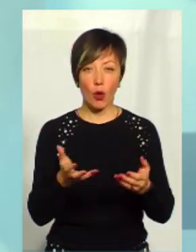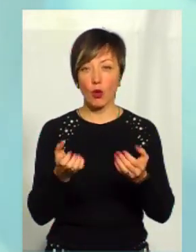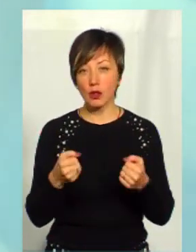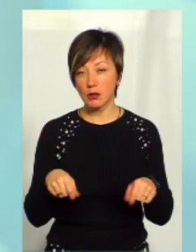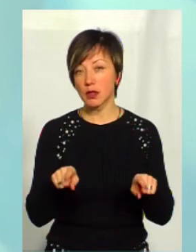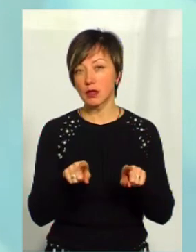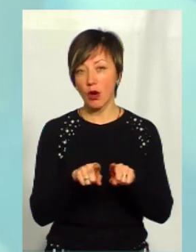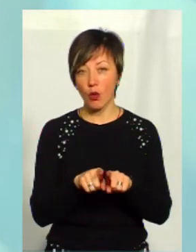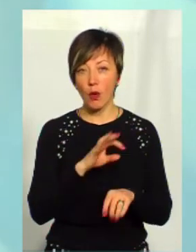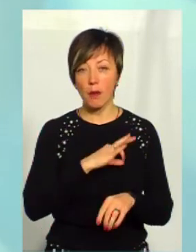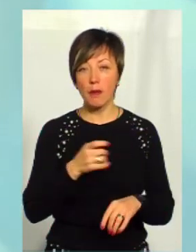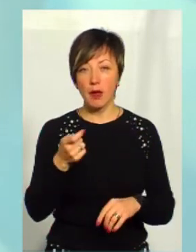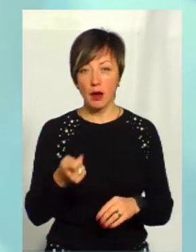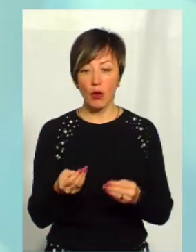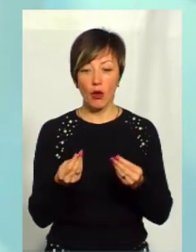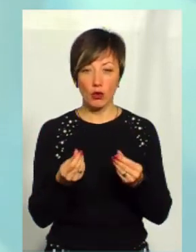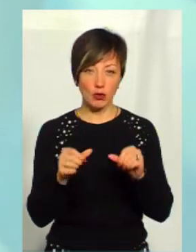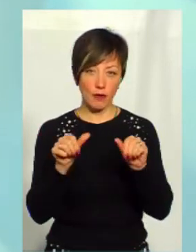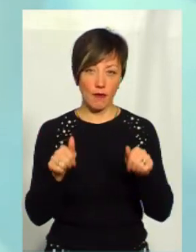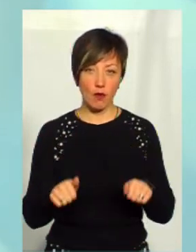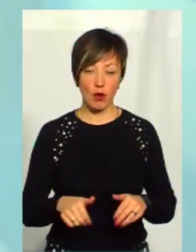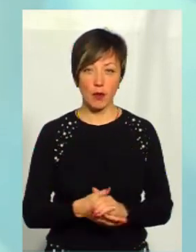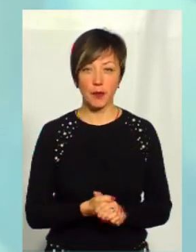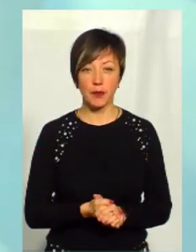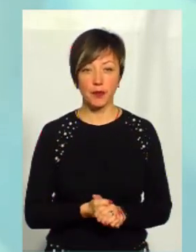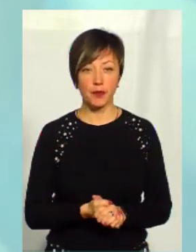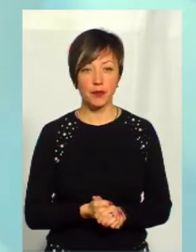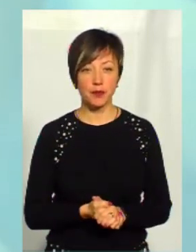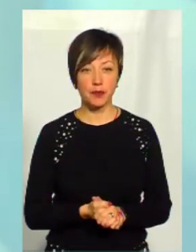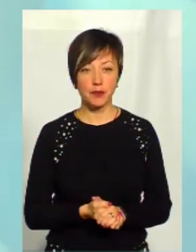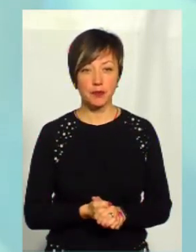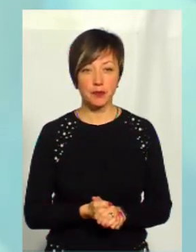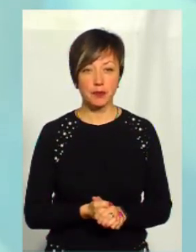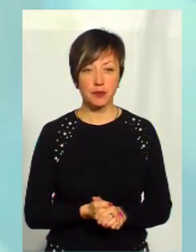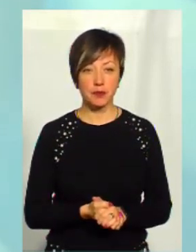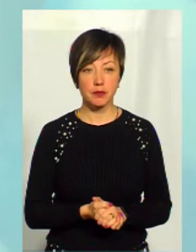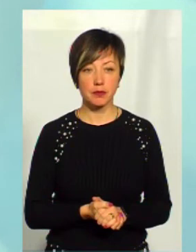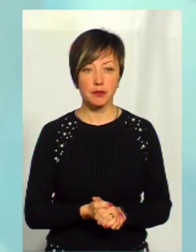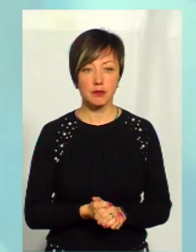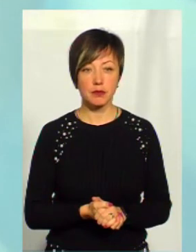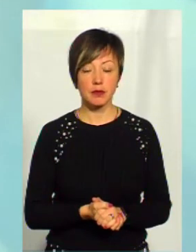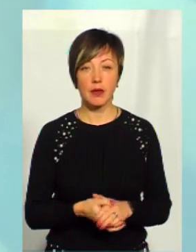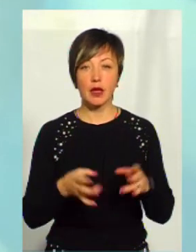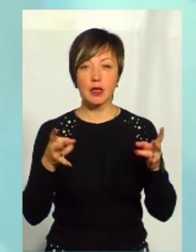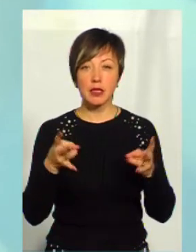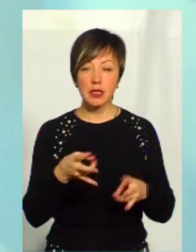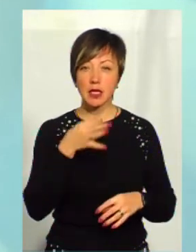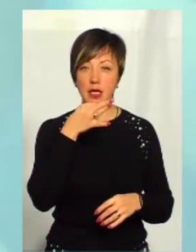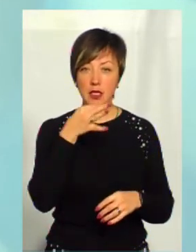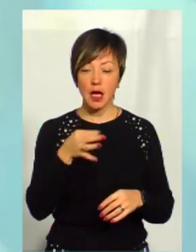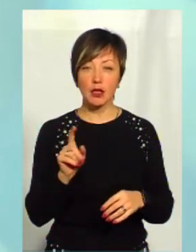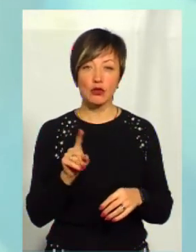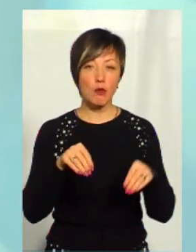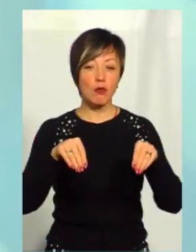таку пільгу у грошовій формі, готівковій. Ну, слід сказати, що